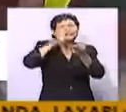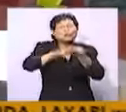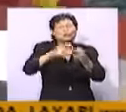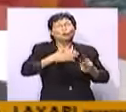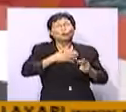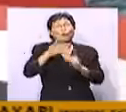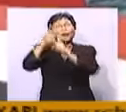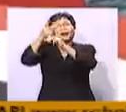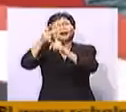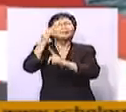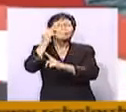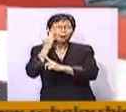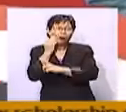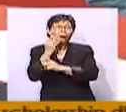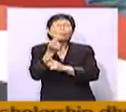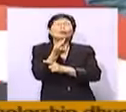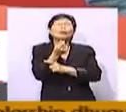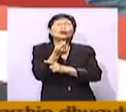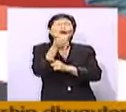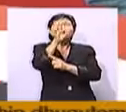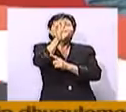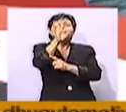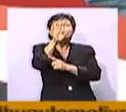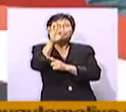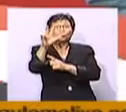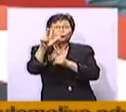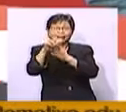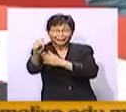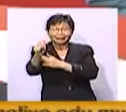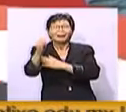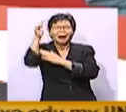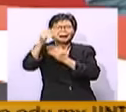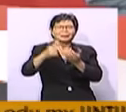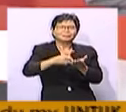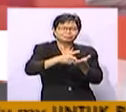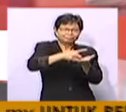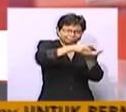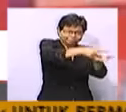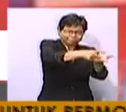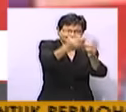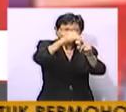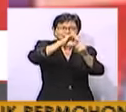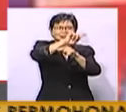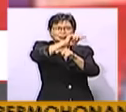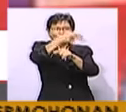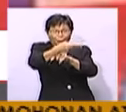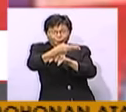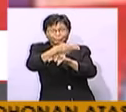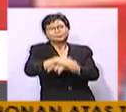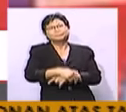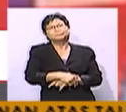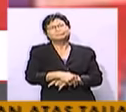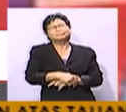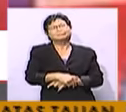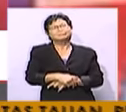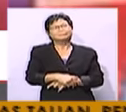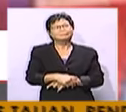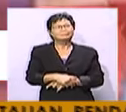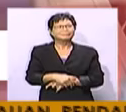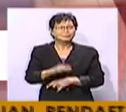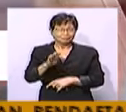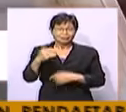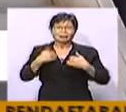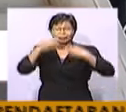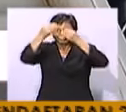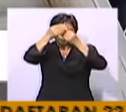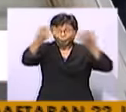Tun Dr. Mahathir Mohamad yang berharga RM93 akan disalur kepada Tabung Harapan. Dalam perkembangan sama, beliau